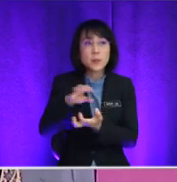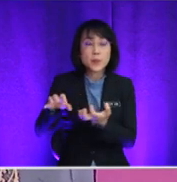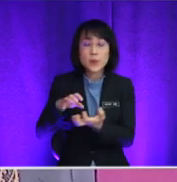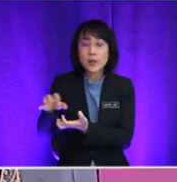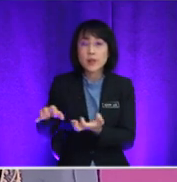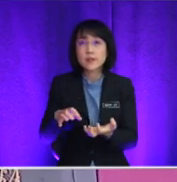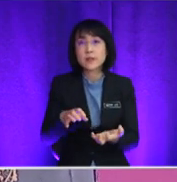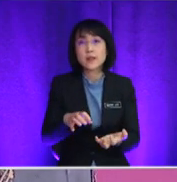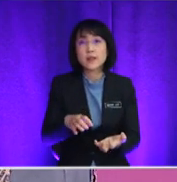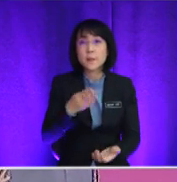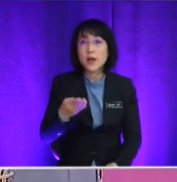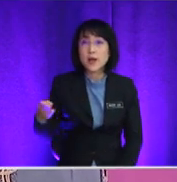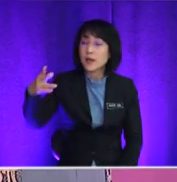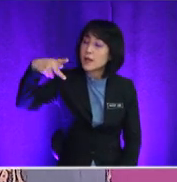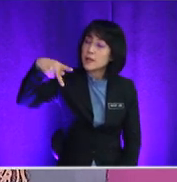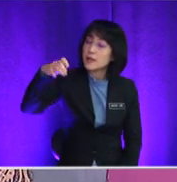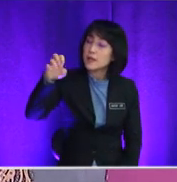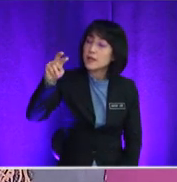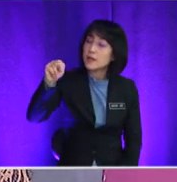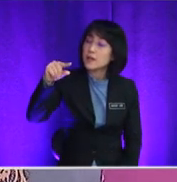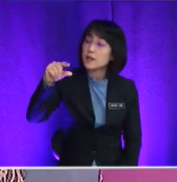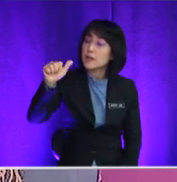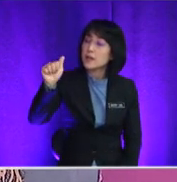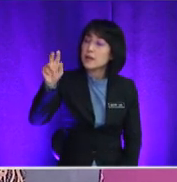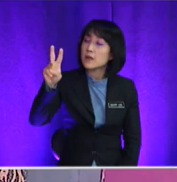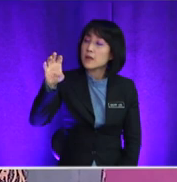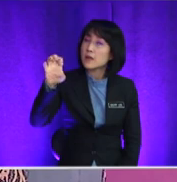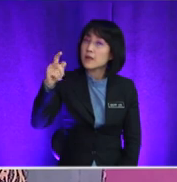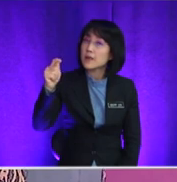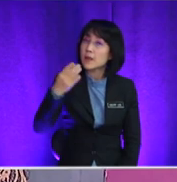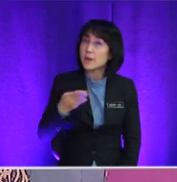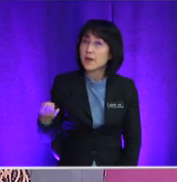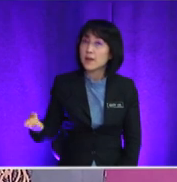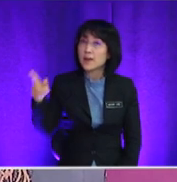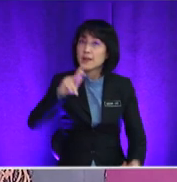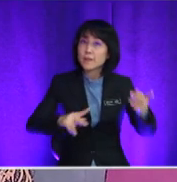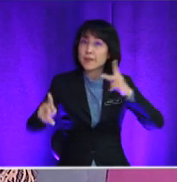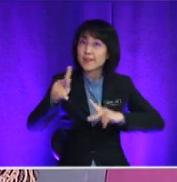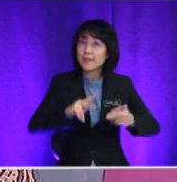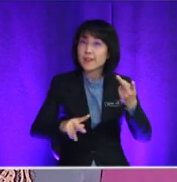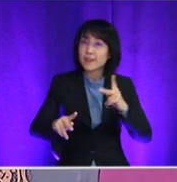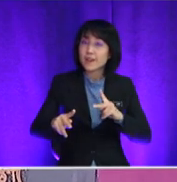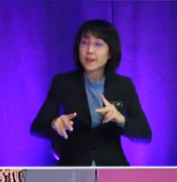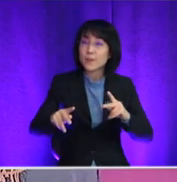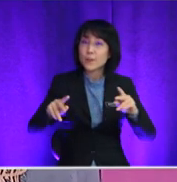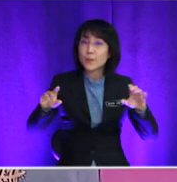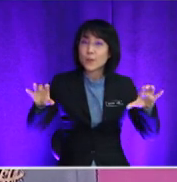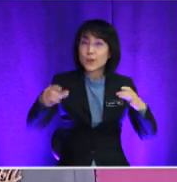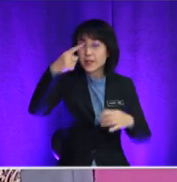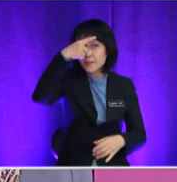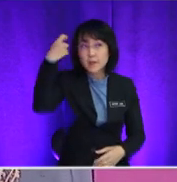bahan pengawet itu adalah bahan kimia yang boleh menyebalkan keracunan pada makanannya